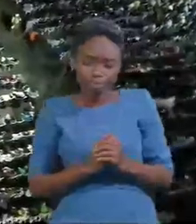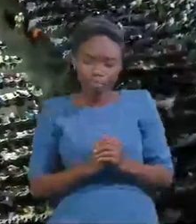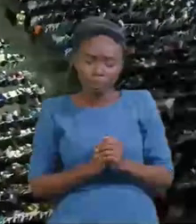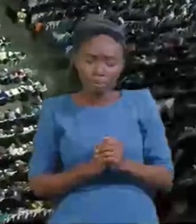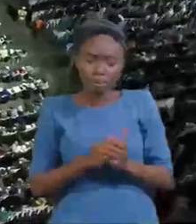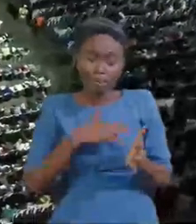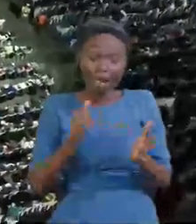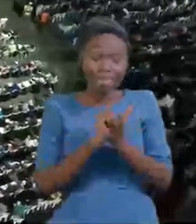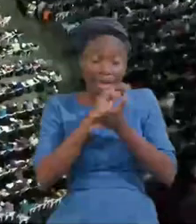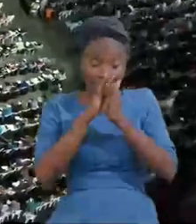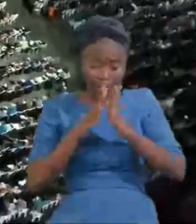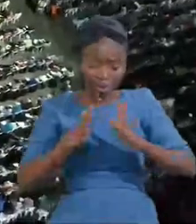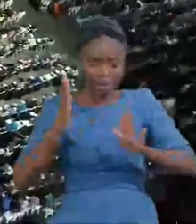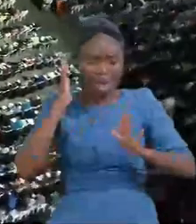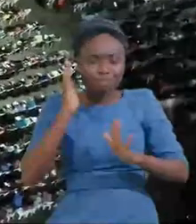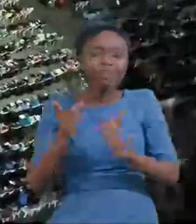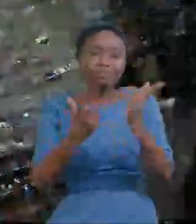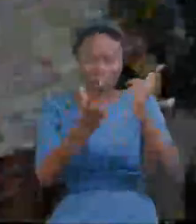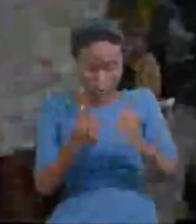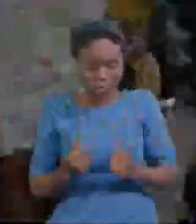Lève-toi et mets-toi debout.